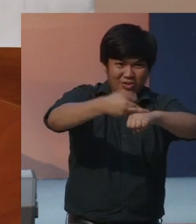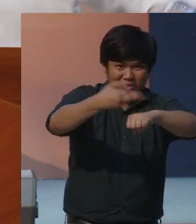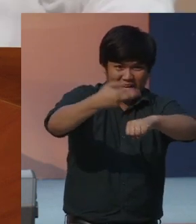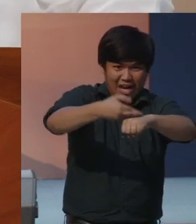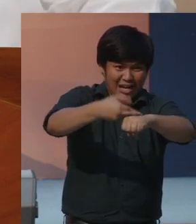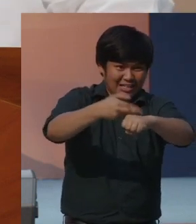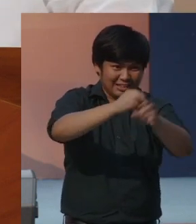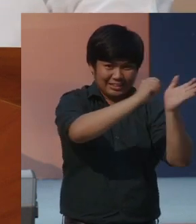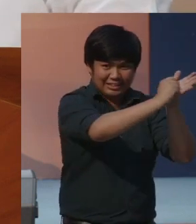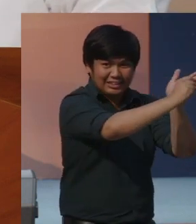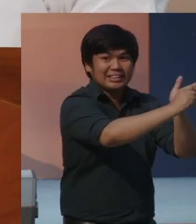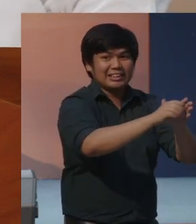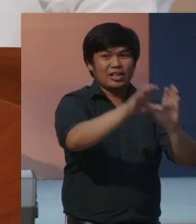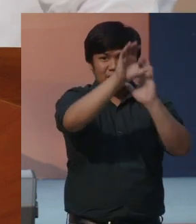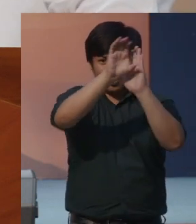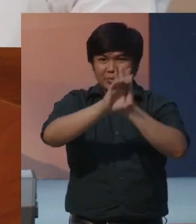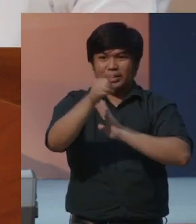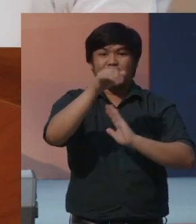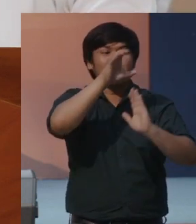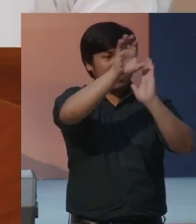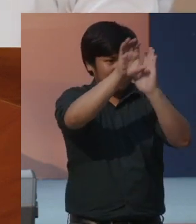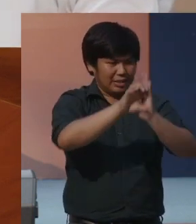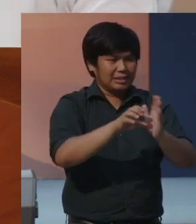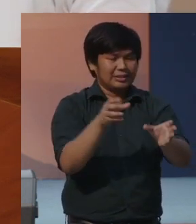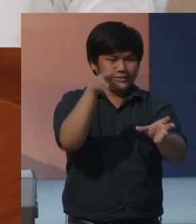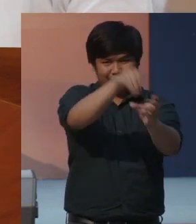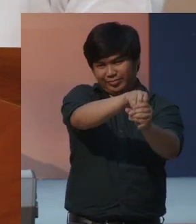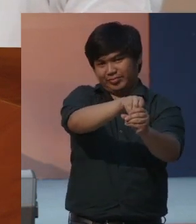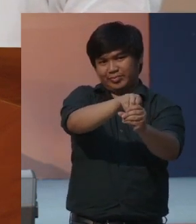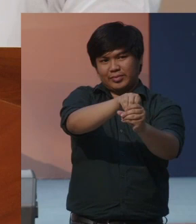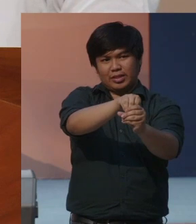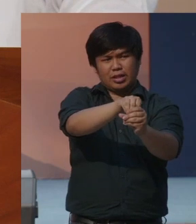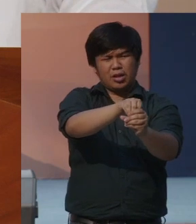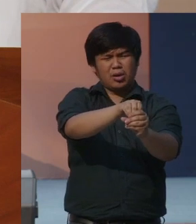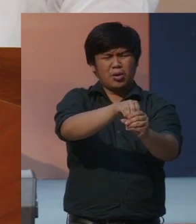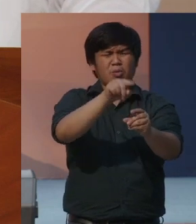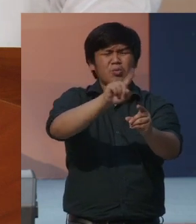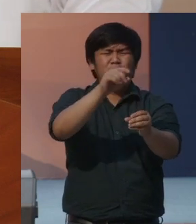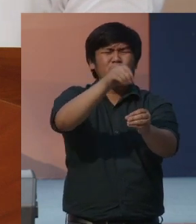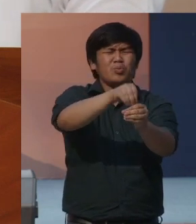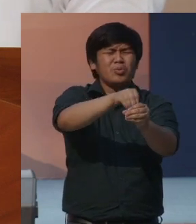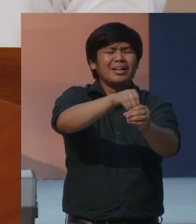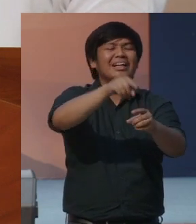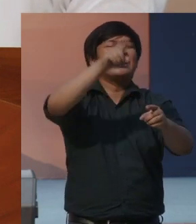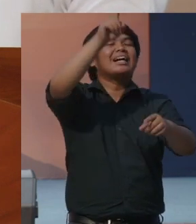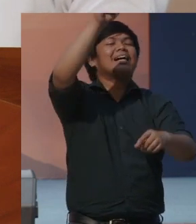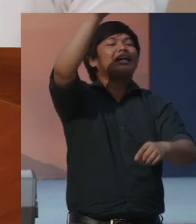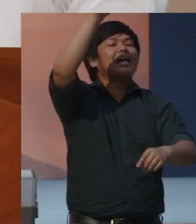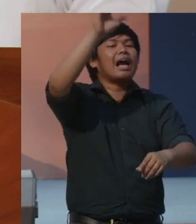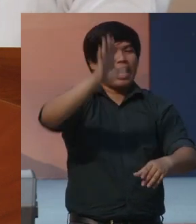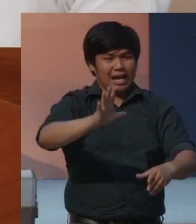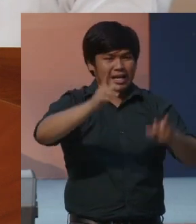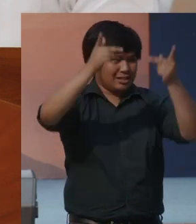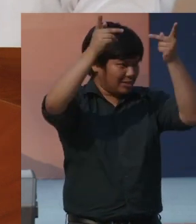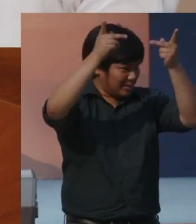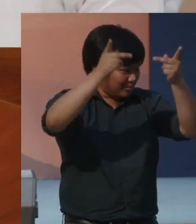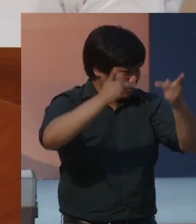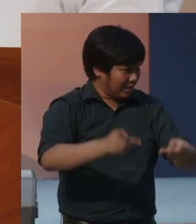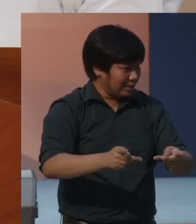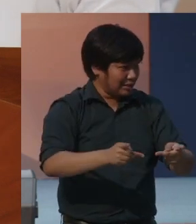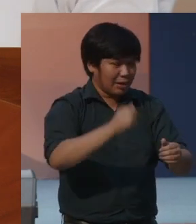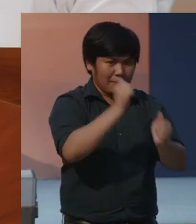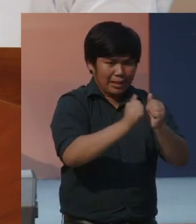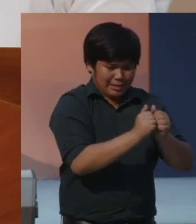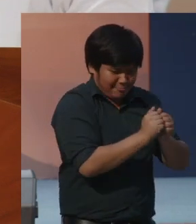nila. Yun po ay simbolo ng presensya ng Diyos sa Israel. Ang sabi niya, may layo na